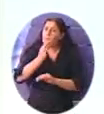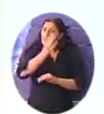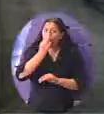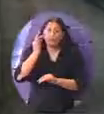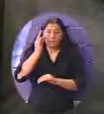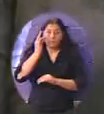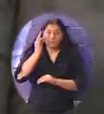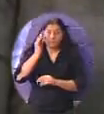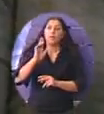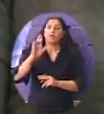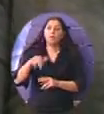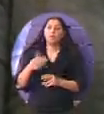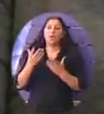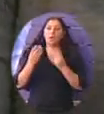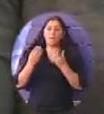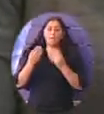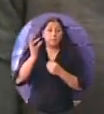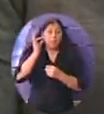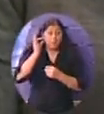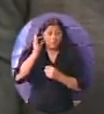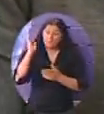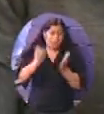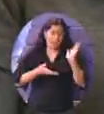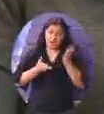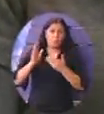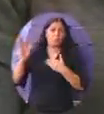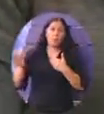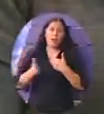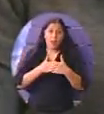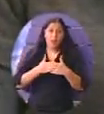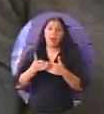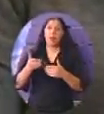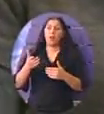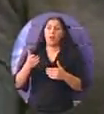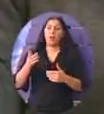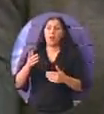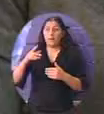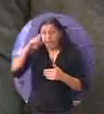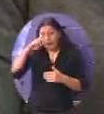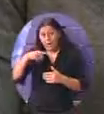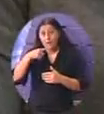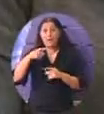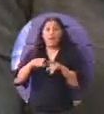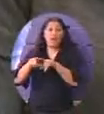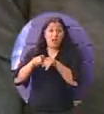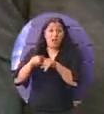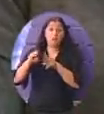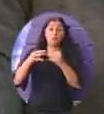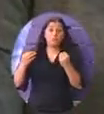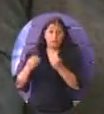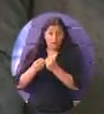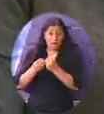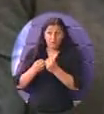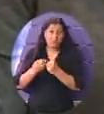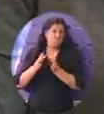הרבה נשים שחוטפות מכות מהבעלים, מהאבא, מהאחים, מהמשפחה.